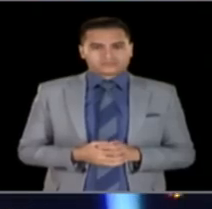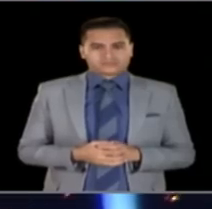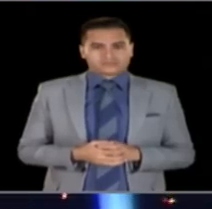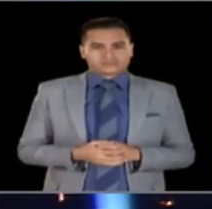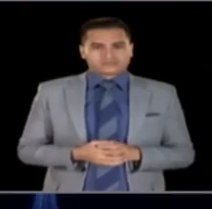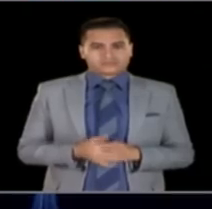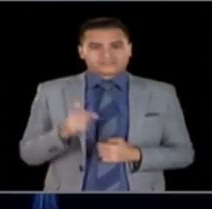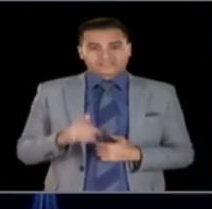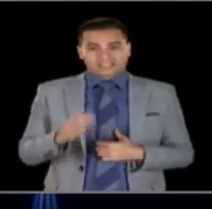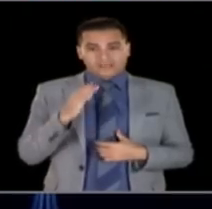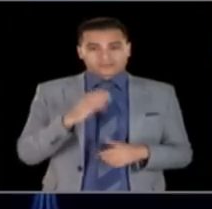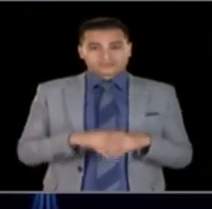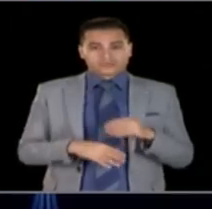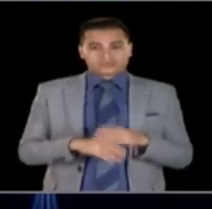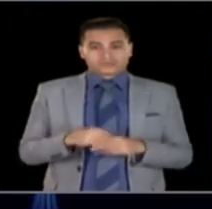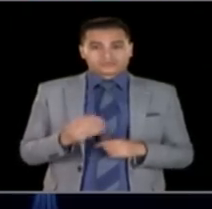في إجابة؟